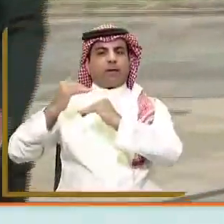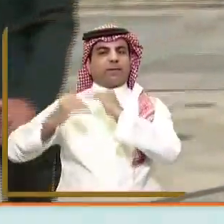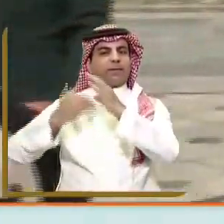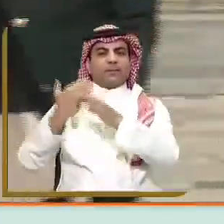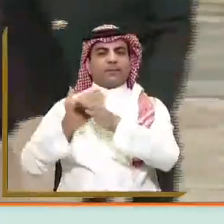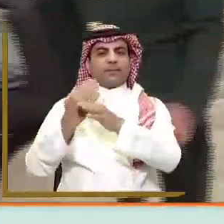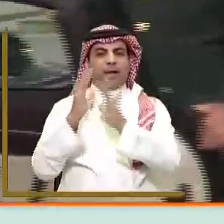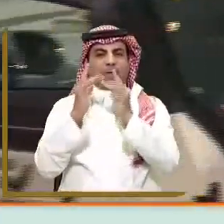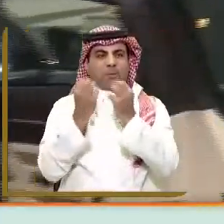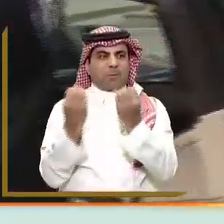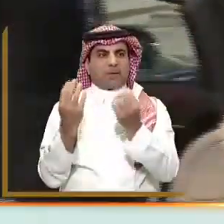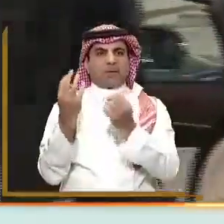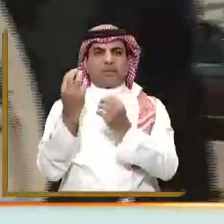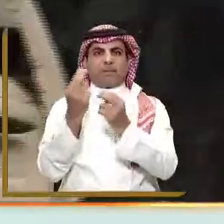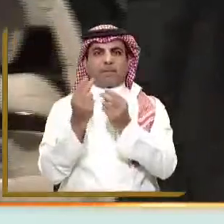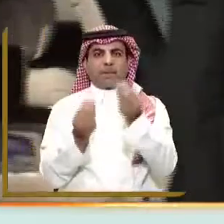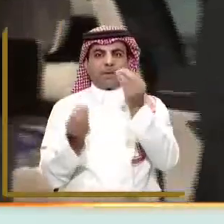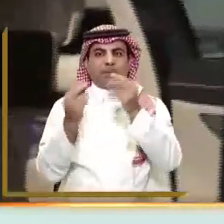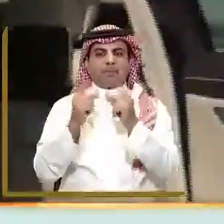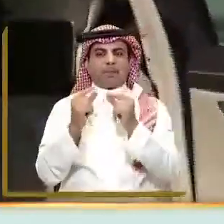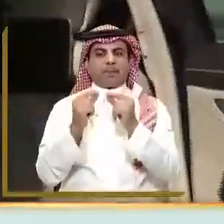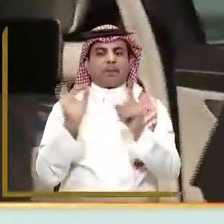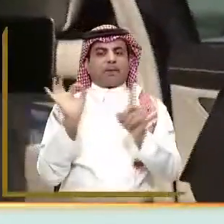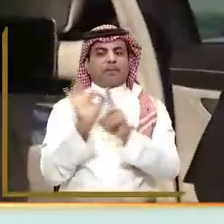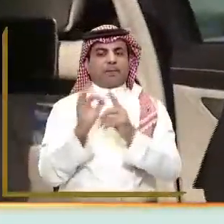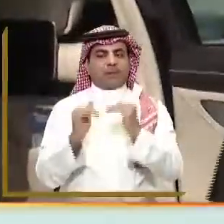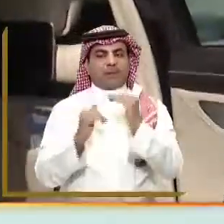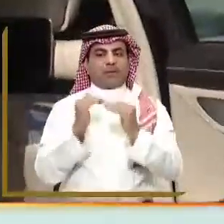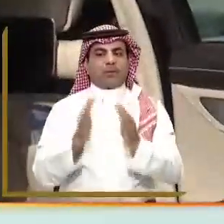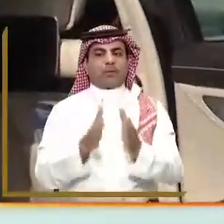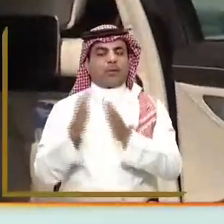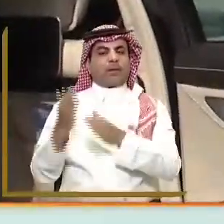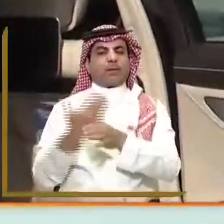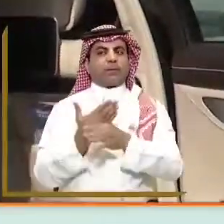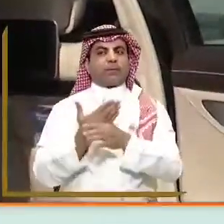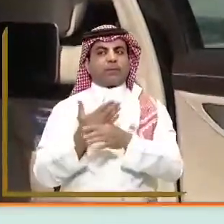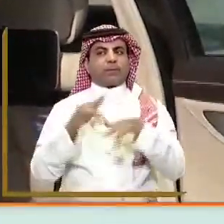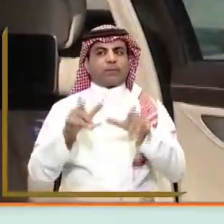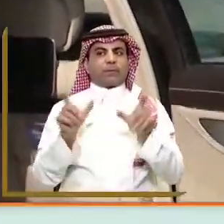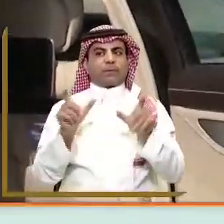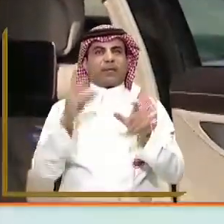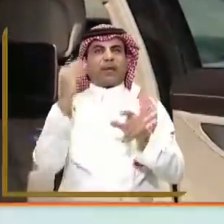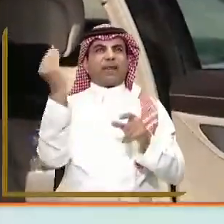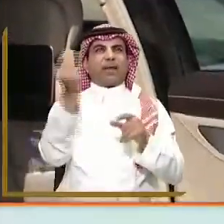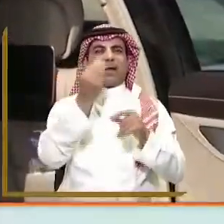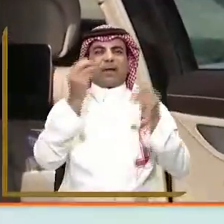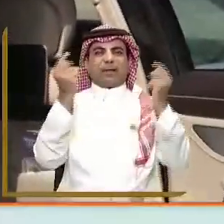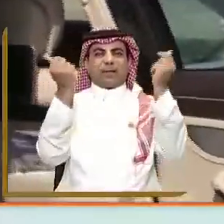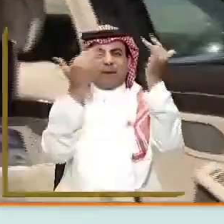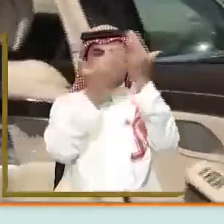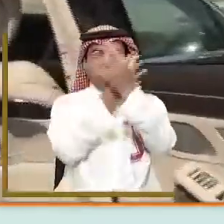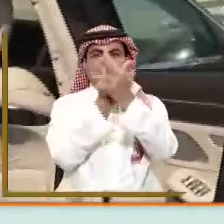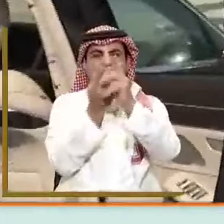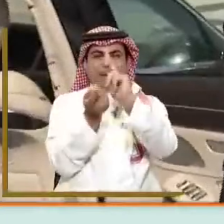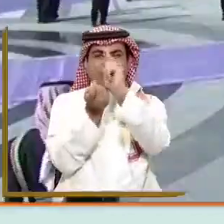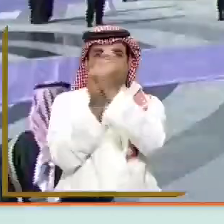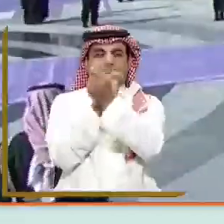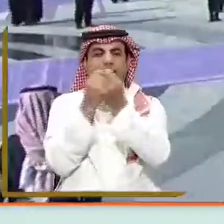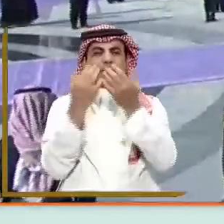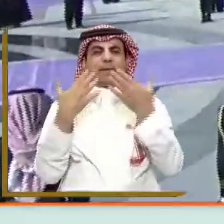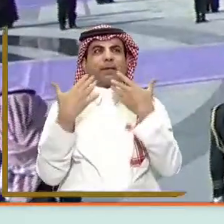القيادي للمملكة تجاه القضايا الدولية المشتركة، ومنها مكافحة أزمة التغير المناخي،